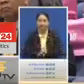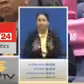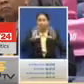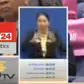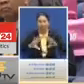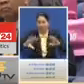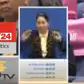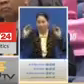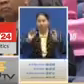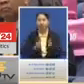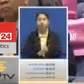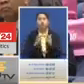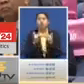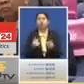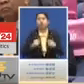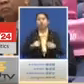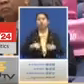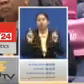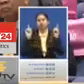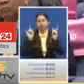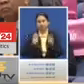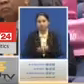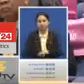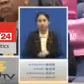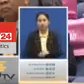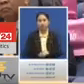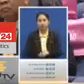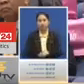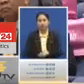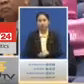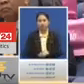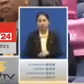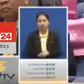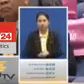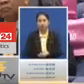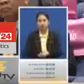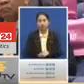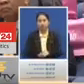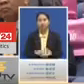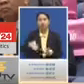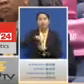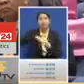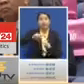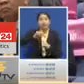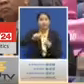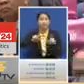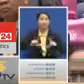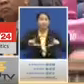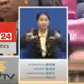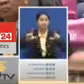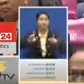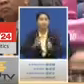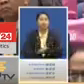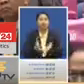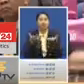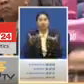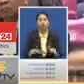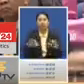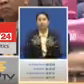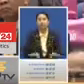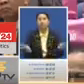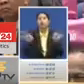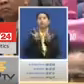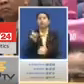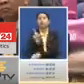ววันนี้นี่คนละเรื่องเลยเอาละอันนี้คือจุลภาคมหาภาคกับจุลภาคผมให้แต่สิ่งสำคัญที่สุดก็